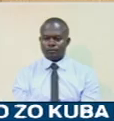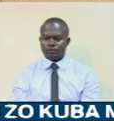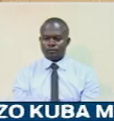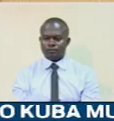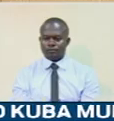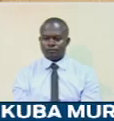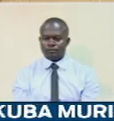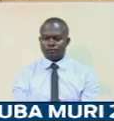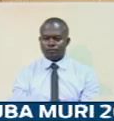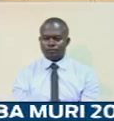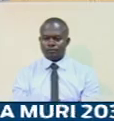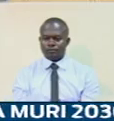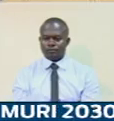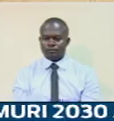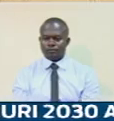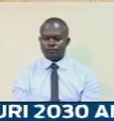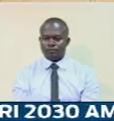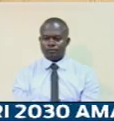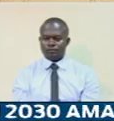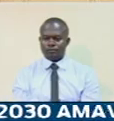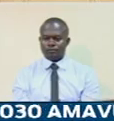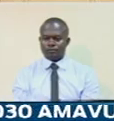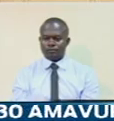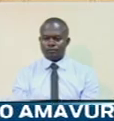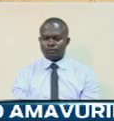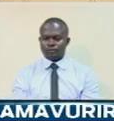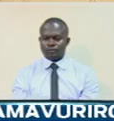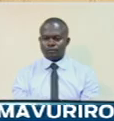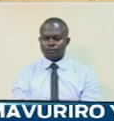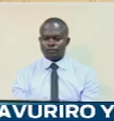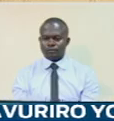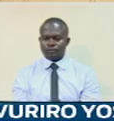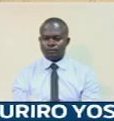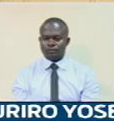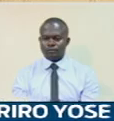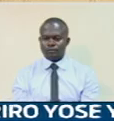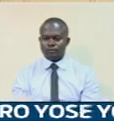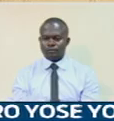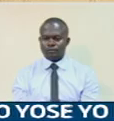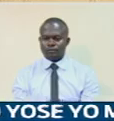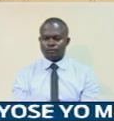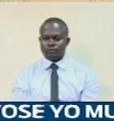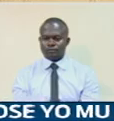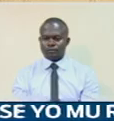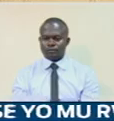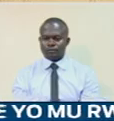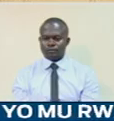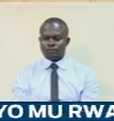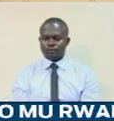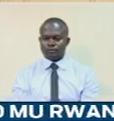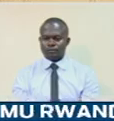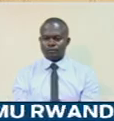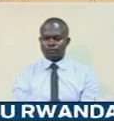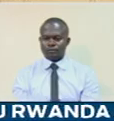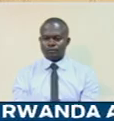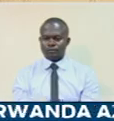ururimi rw'amarenga biba ikibazo. Nk'urugero nk'umuntu ufite ubumuga bwo kutabona, umuntu araza akamutungura akamufata ntashobora kumenya ngo